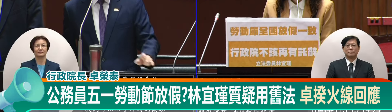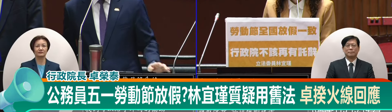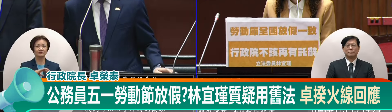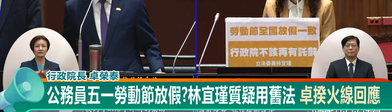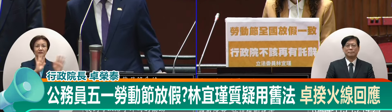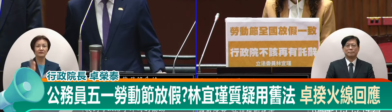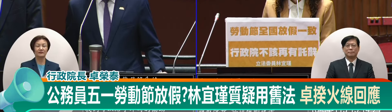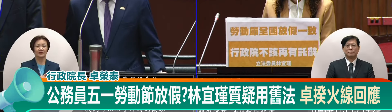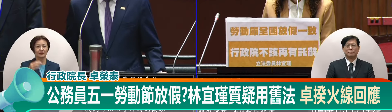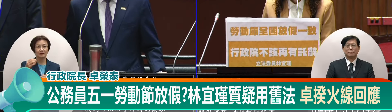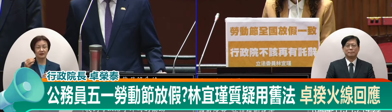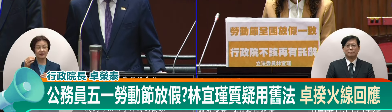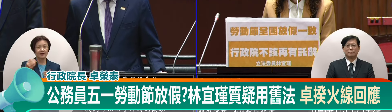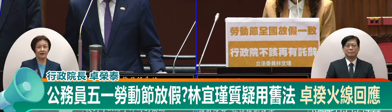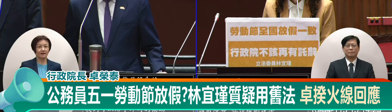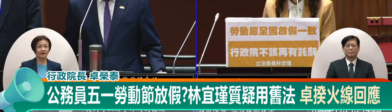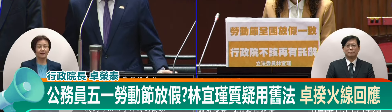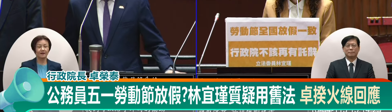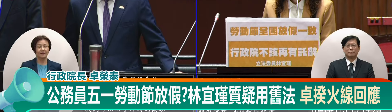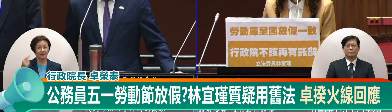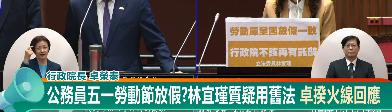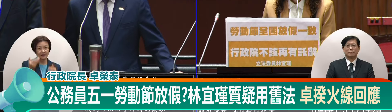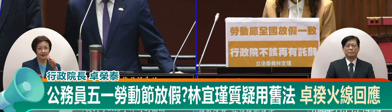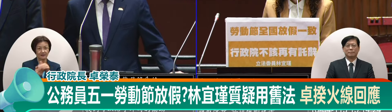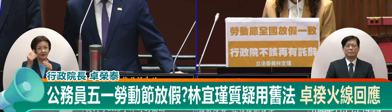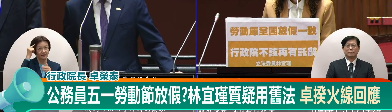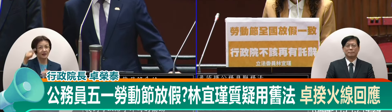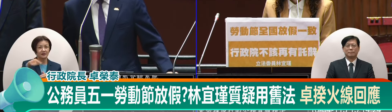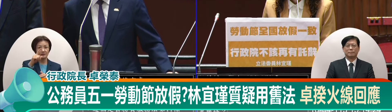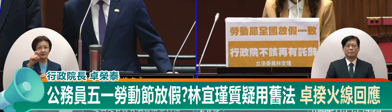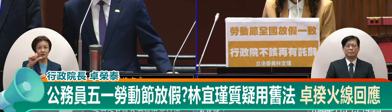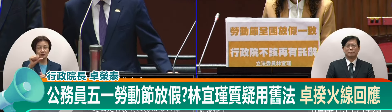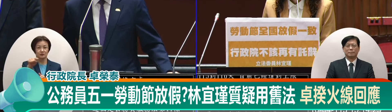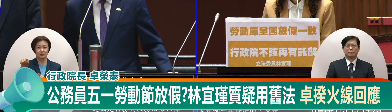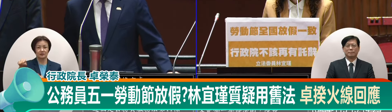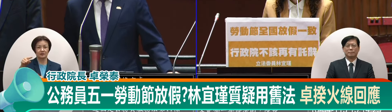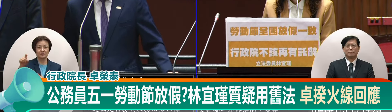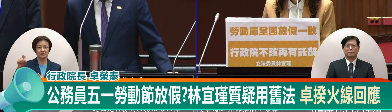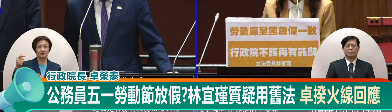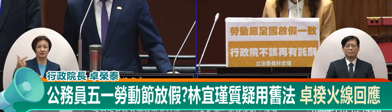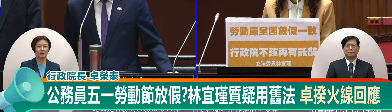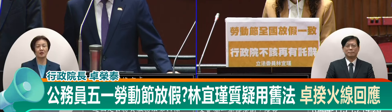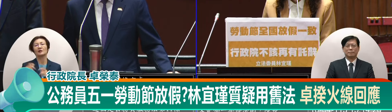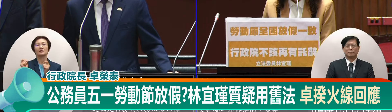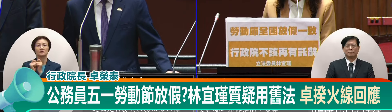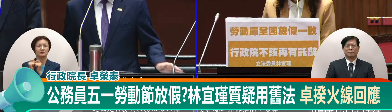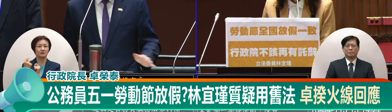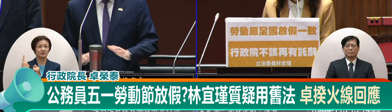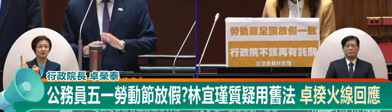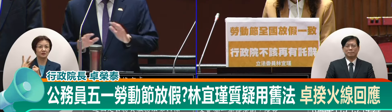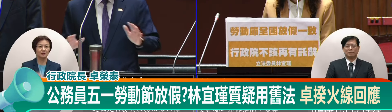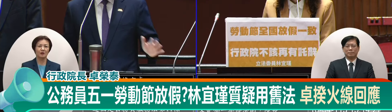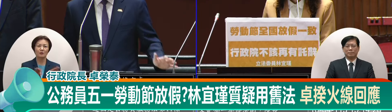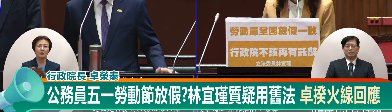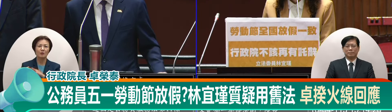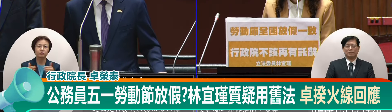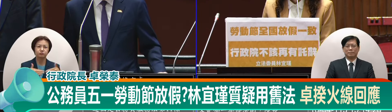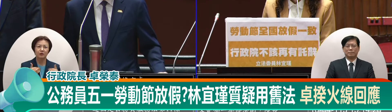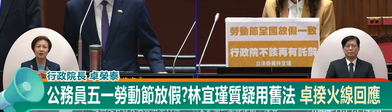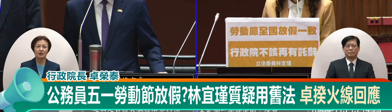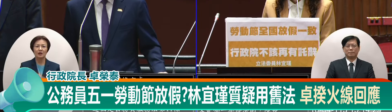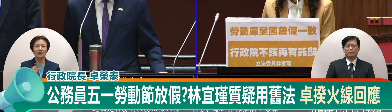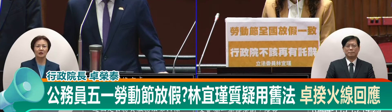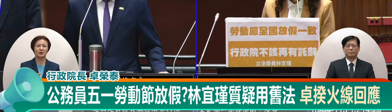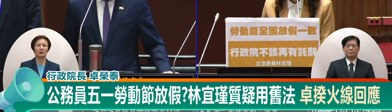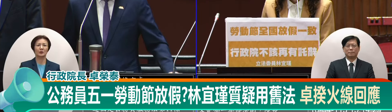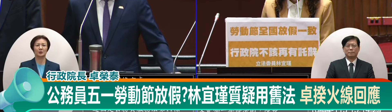是115天到116天。但是公务员报告，我们最近这两天为了要放假不放假的事情，搞得大家都非常的不